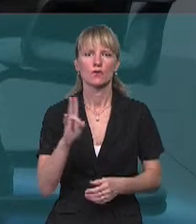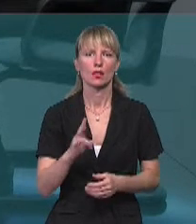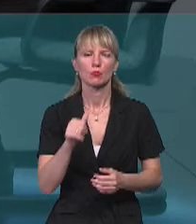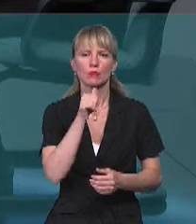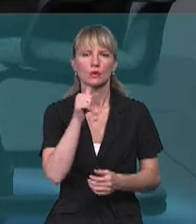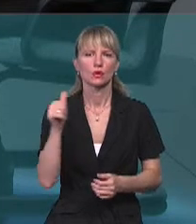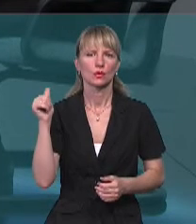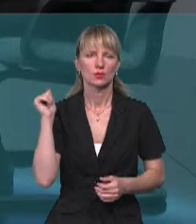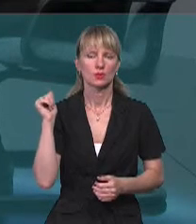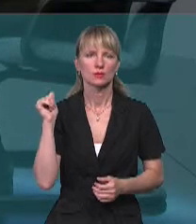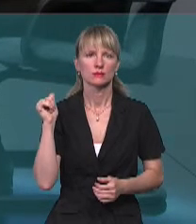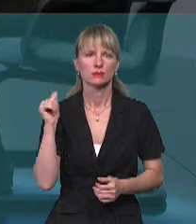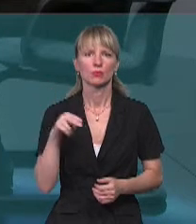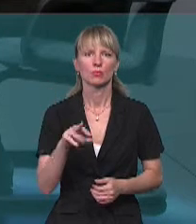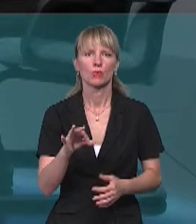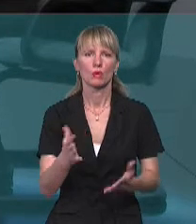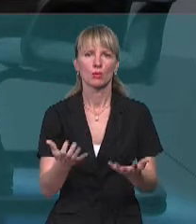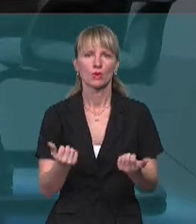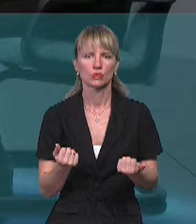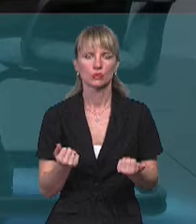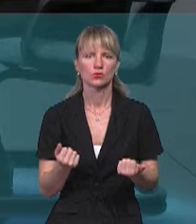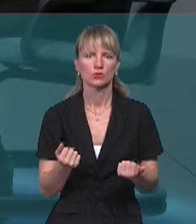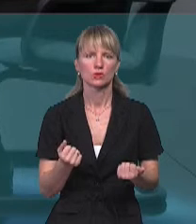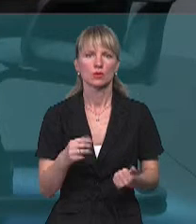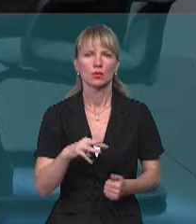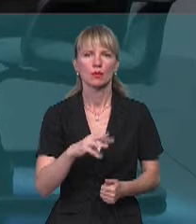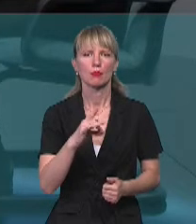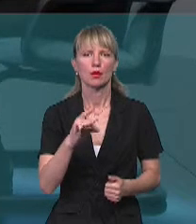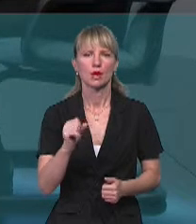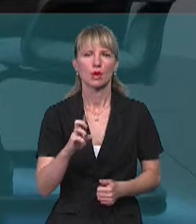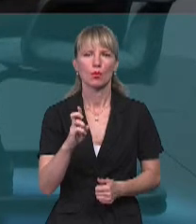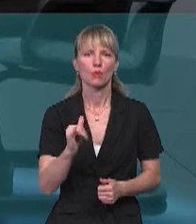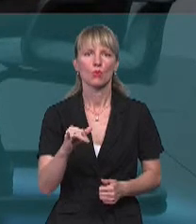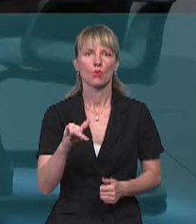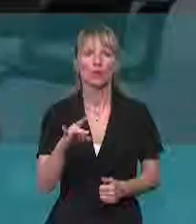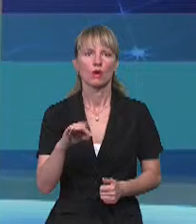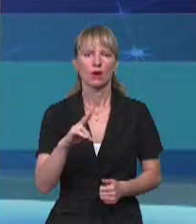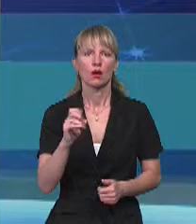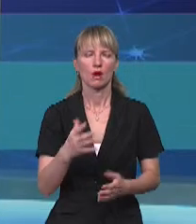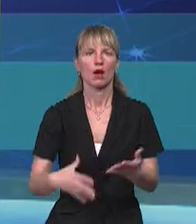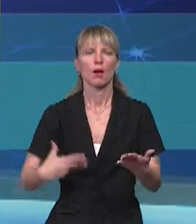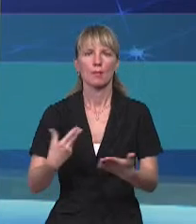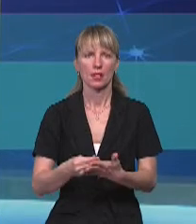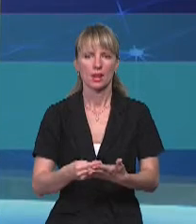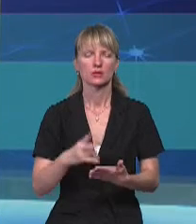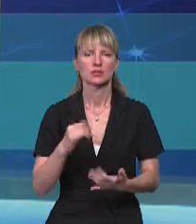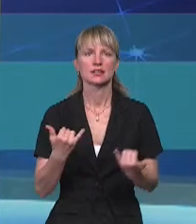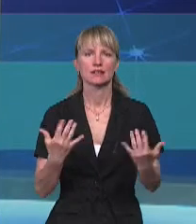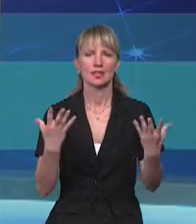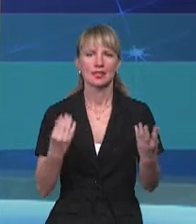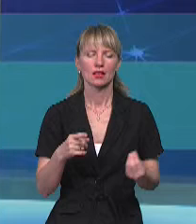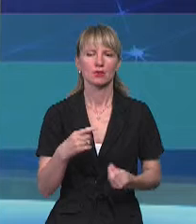року по порученню мера Володимира Вікторовича Бурака він був зроблений, оплачений. На сьогоднішній день він